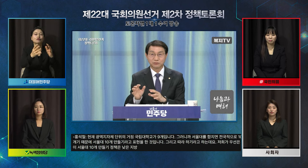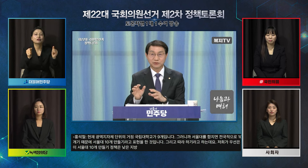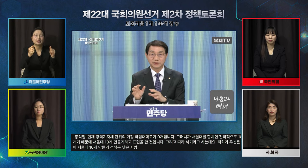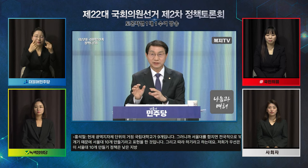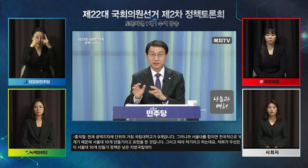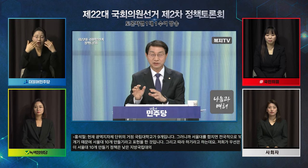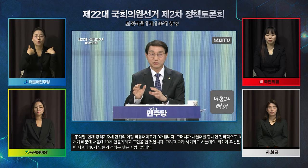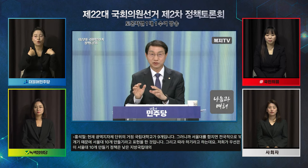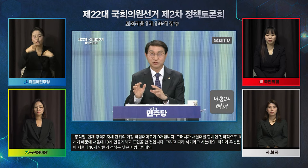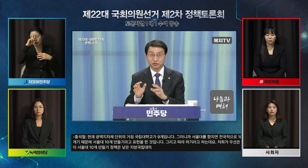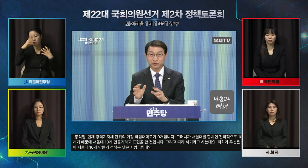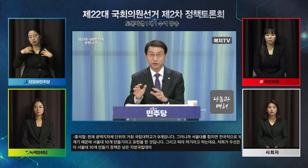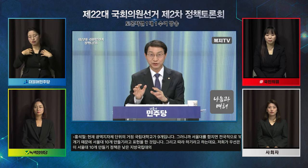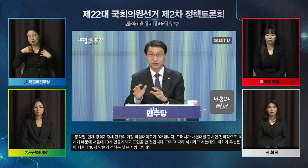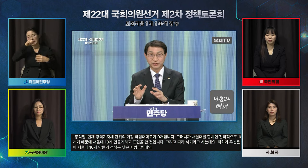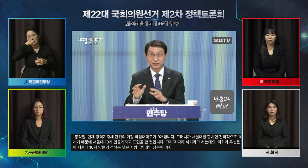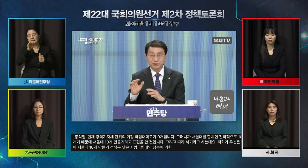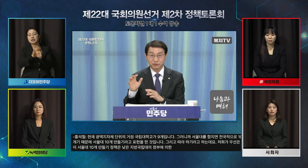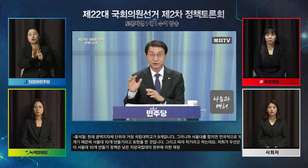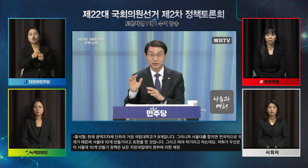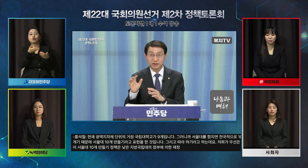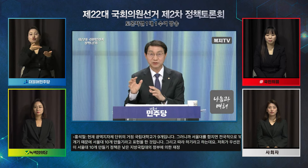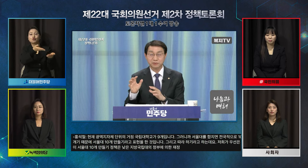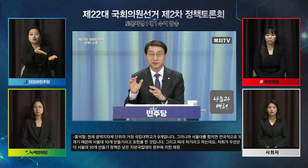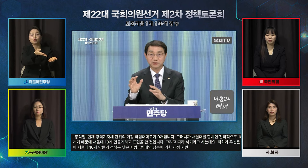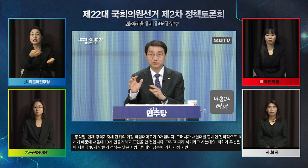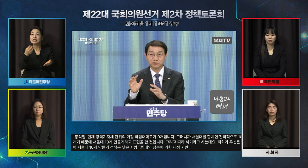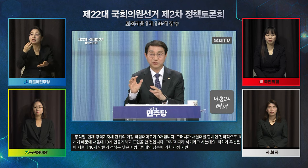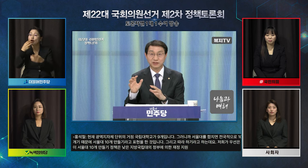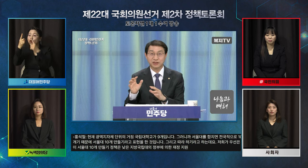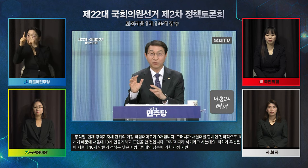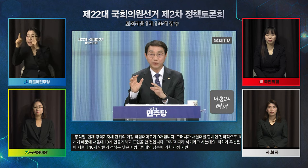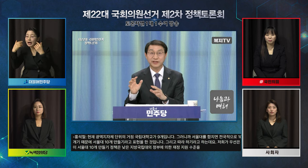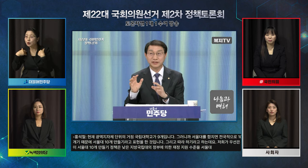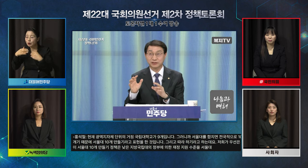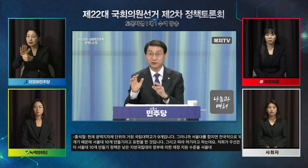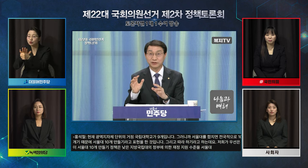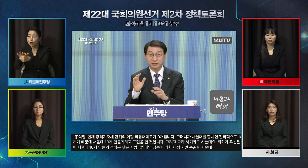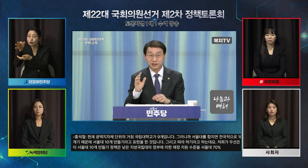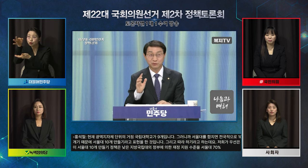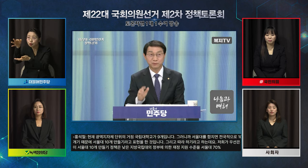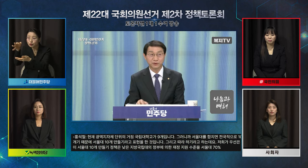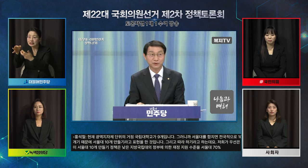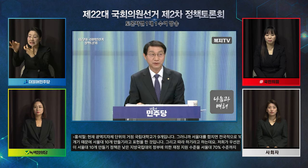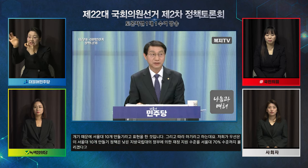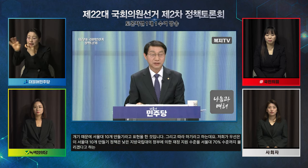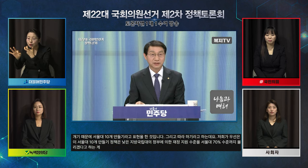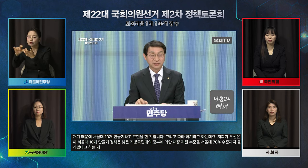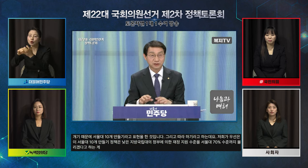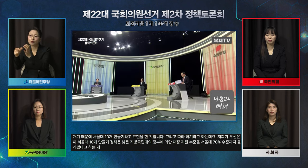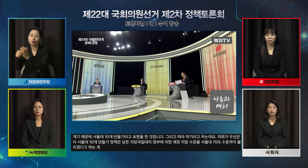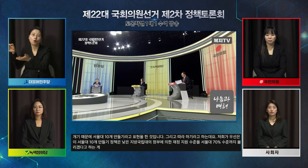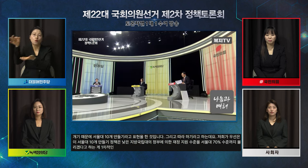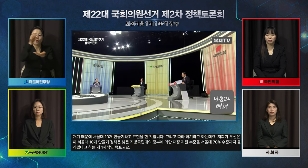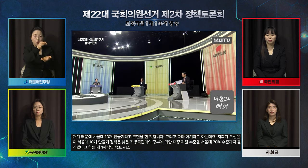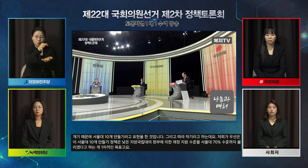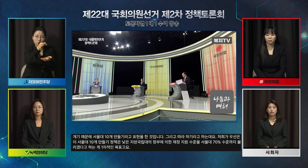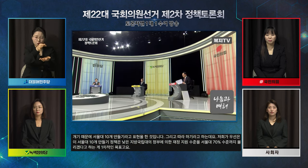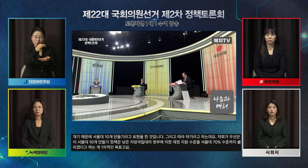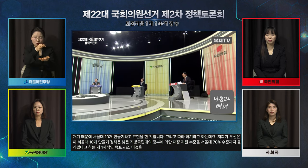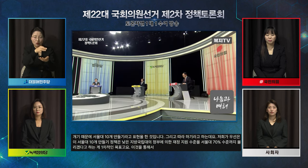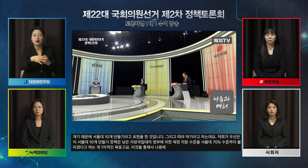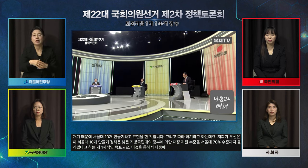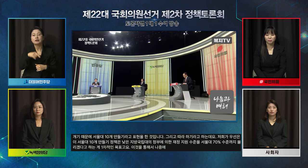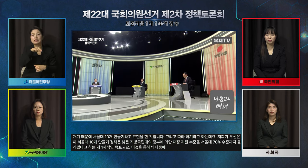정부에 의한 재정지원 수준을 서울대 70% 수준까지 올리겠다고 하는 게 1차의 목표고요. 이걸 통해서 나중에